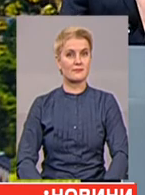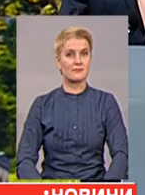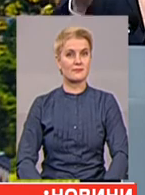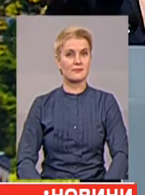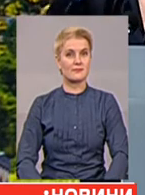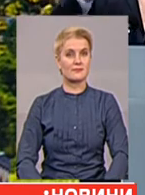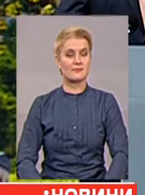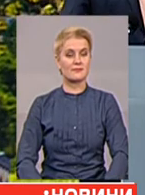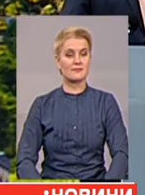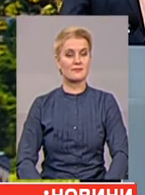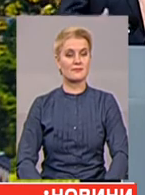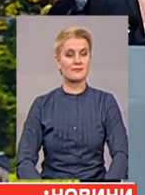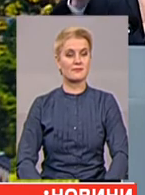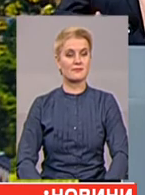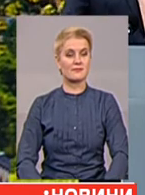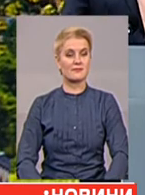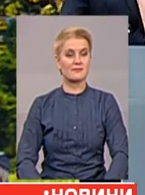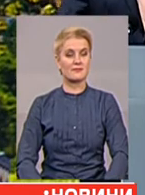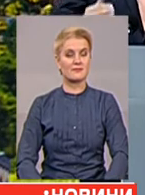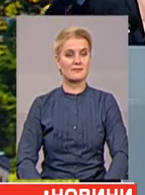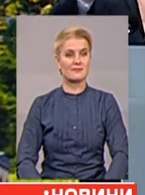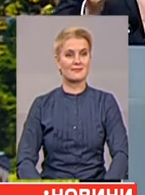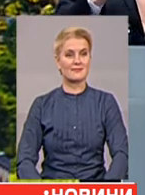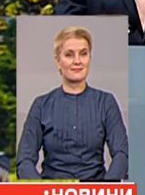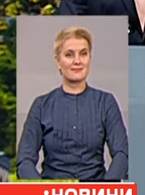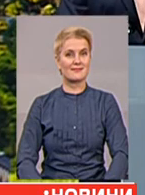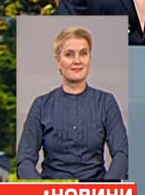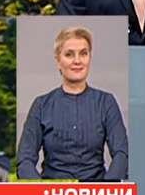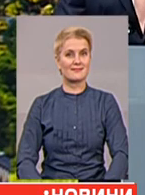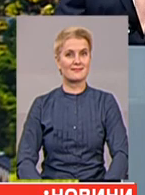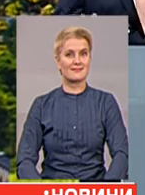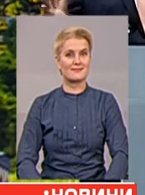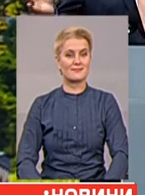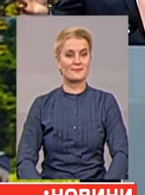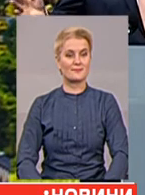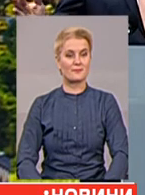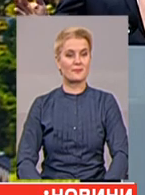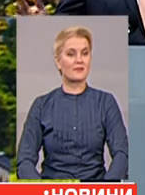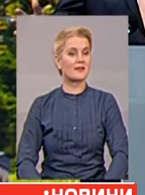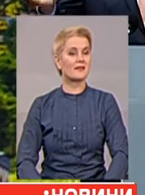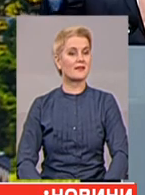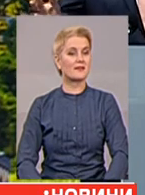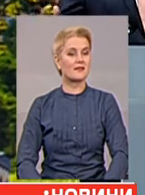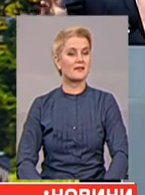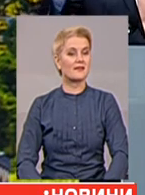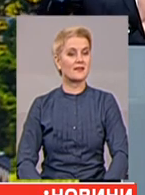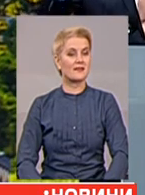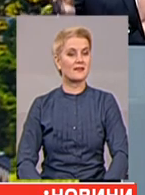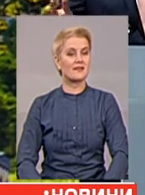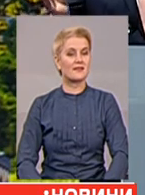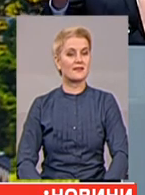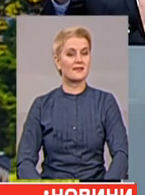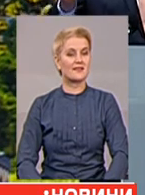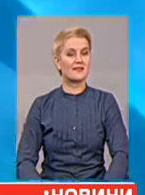únii, do centra našej Európy, aby sa posunul, aby ste čím skôr boli tam, kde Ukrajina má byť, v centre